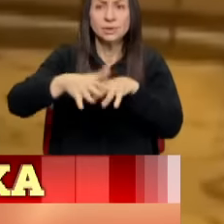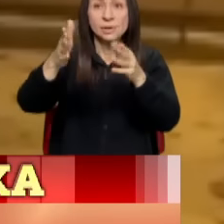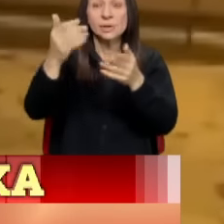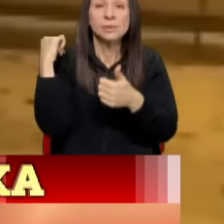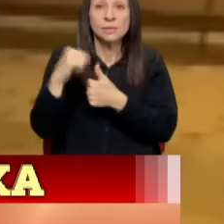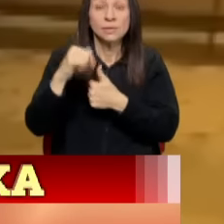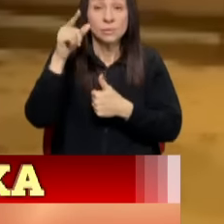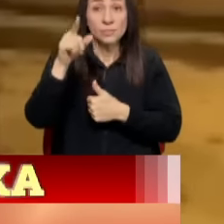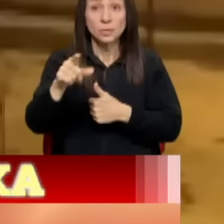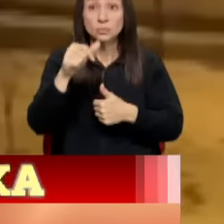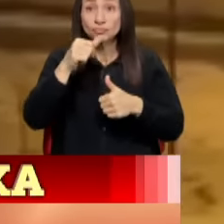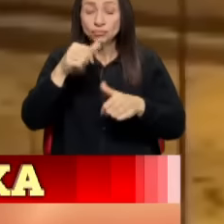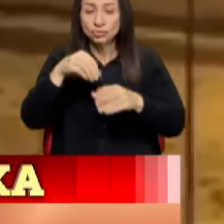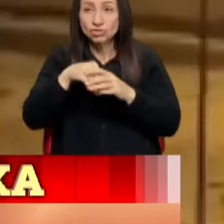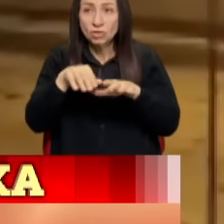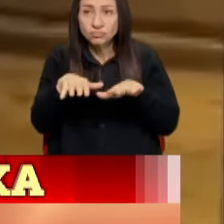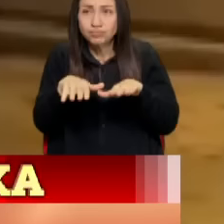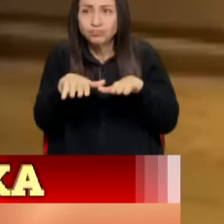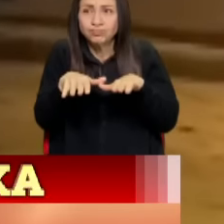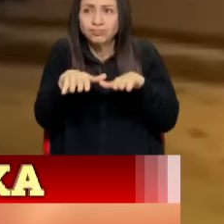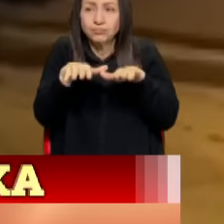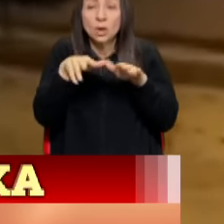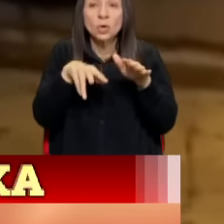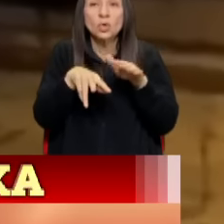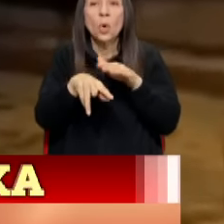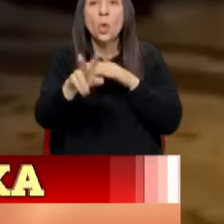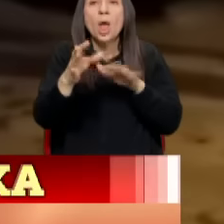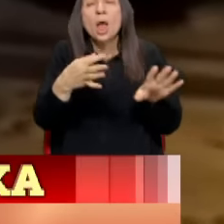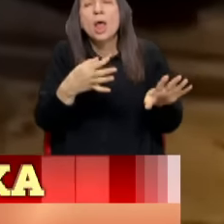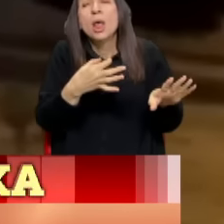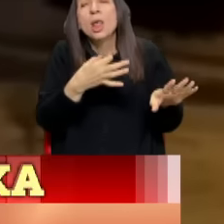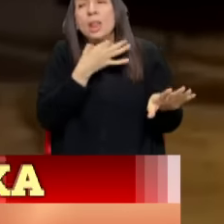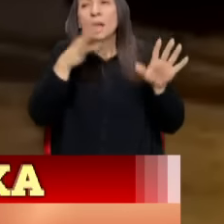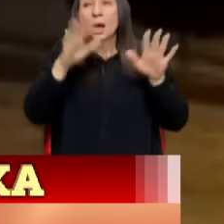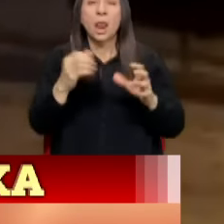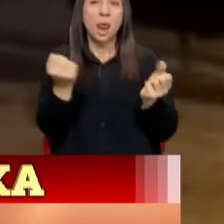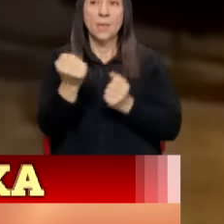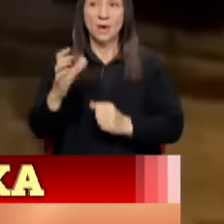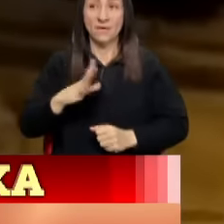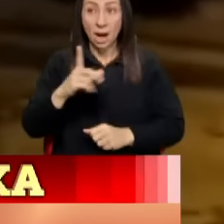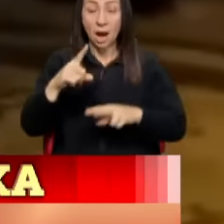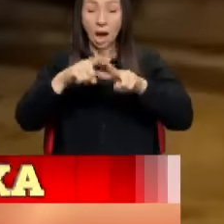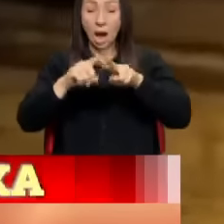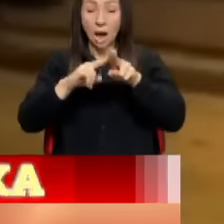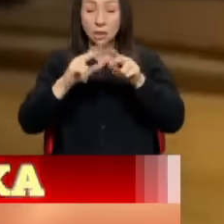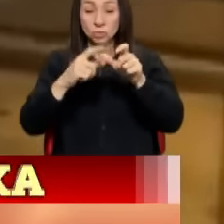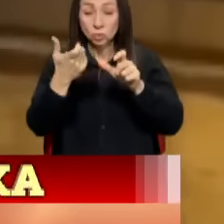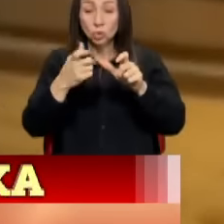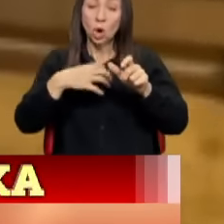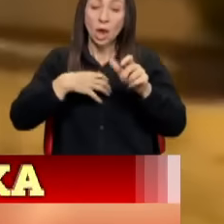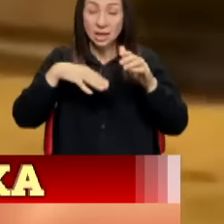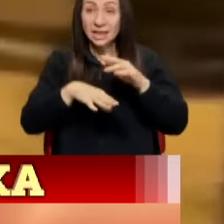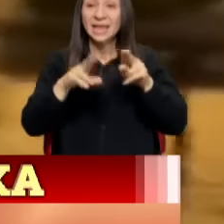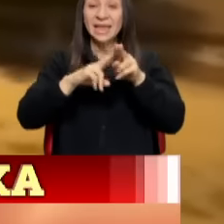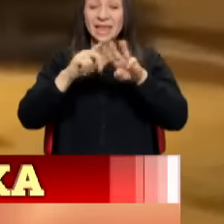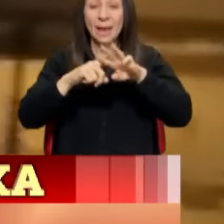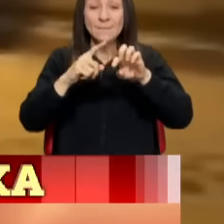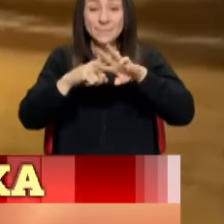bu suların içinde hem de yollarda mahsur kalan araçlar var. Aksu, Döşemealtı, Konyaaltı, Kepez